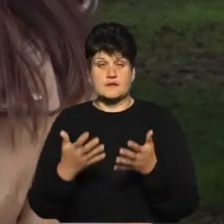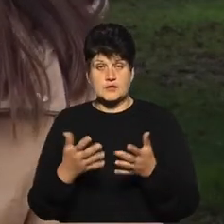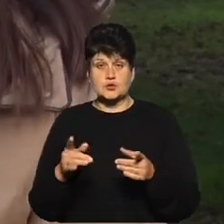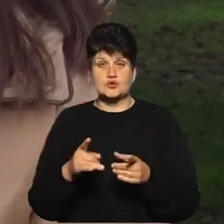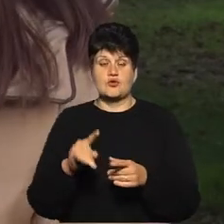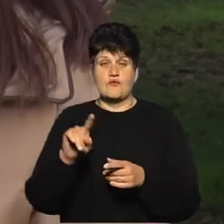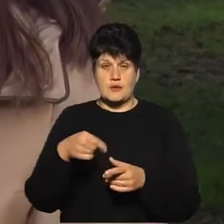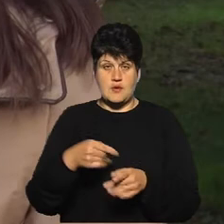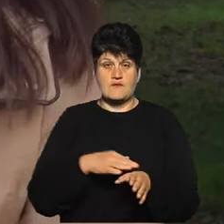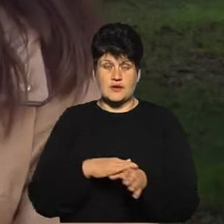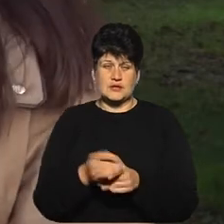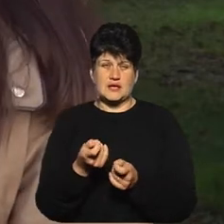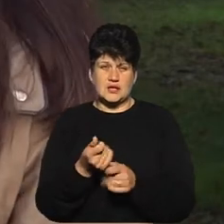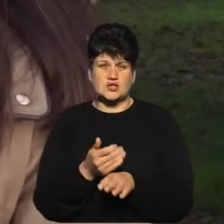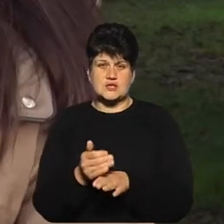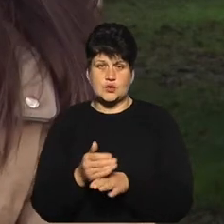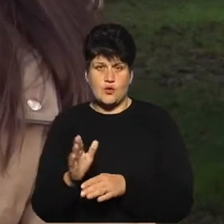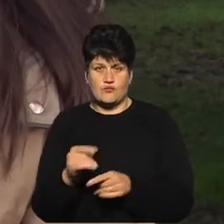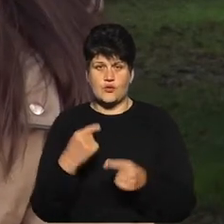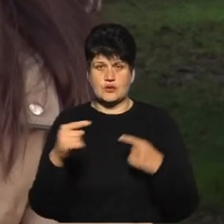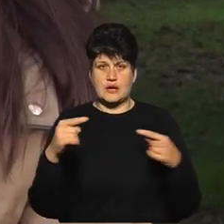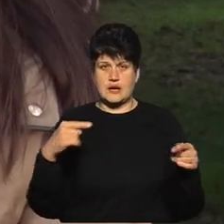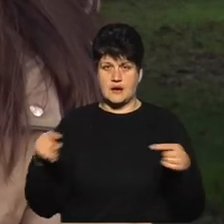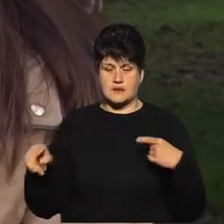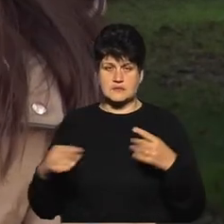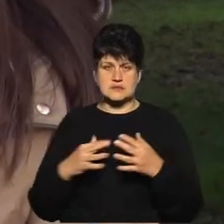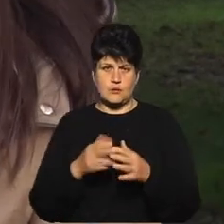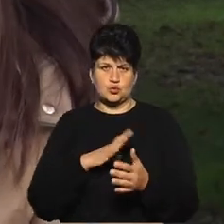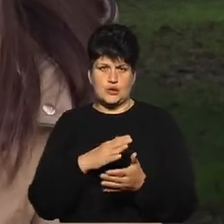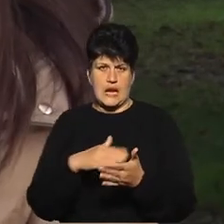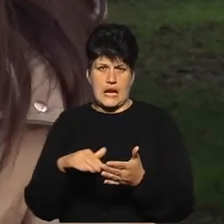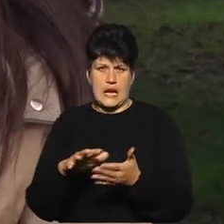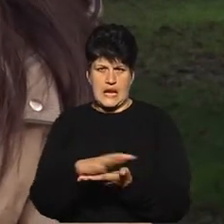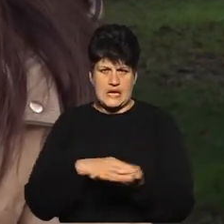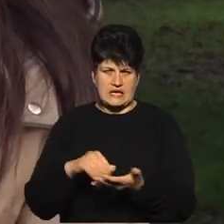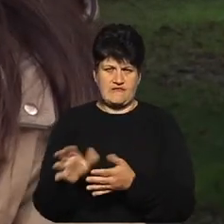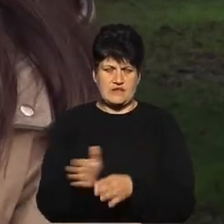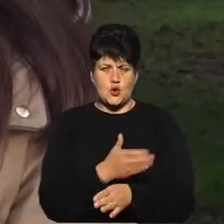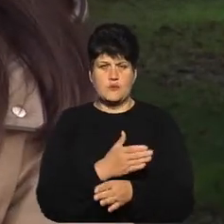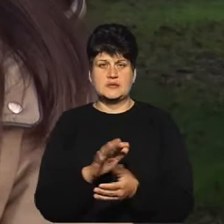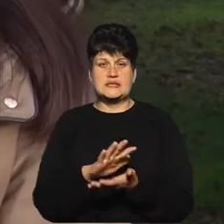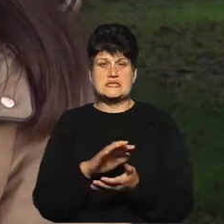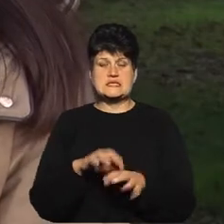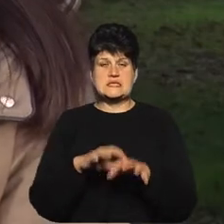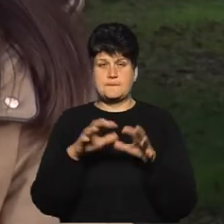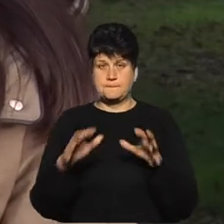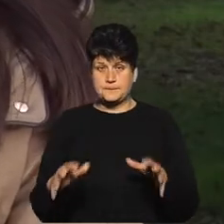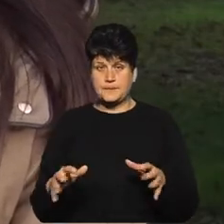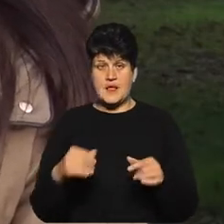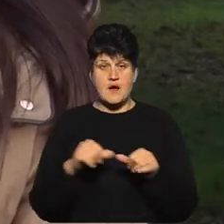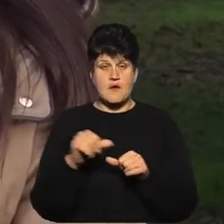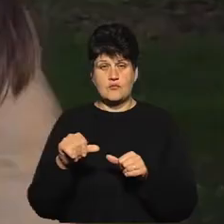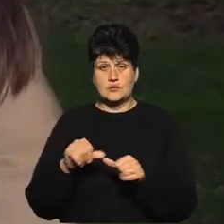була виконана частково, тільки у деяких населених пунктах було ліквідовано засмічення, у деяких населених пунктах було